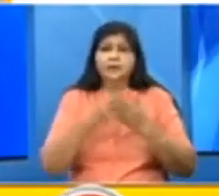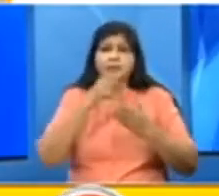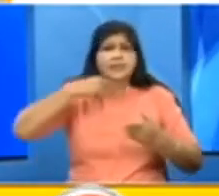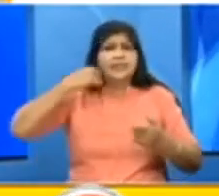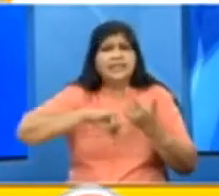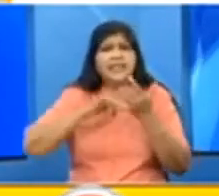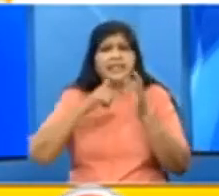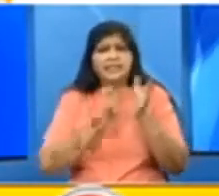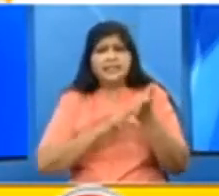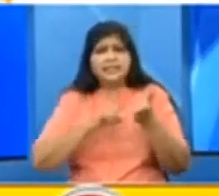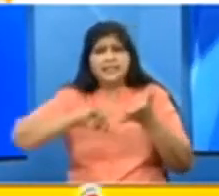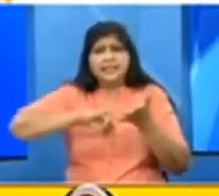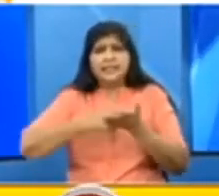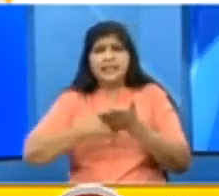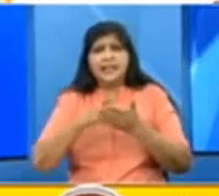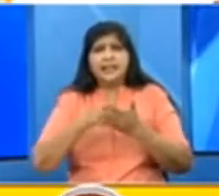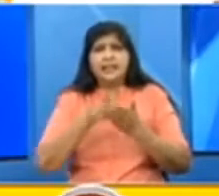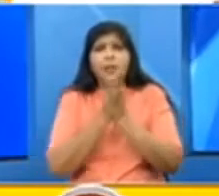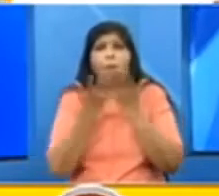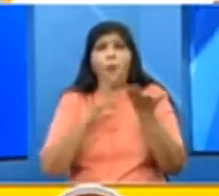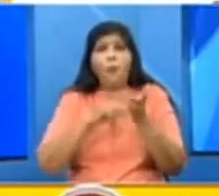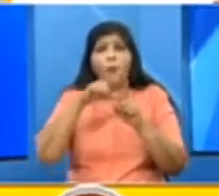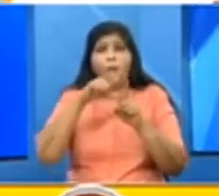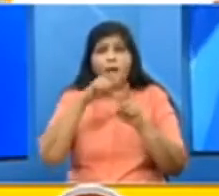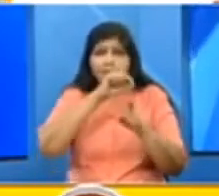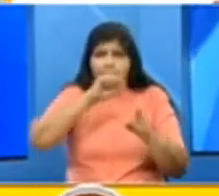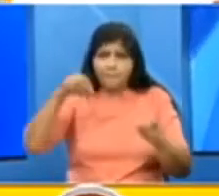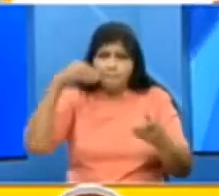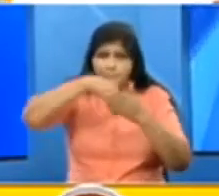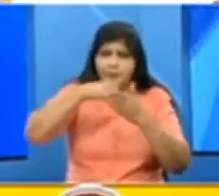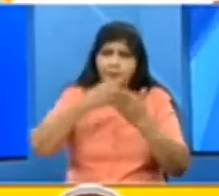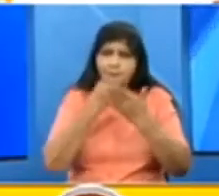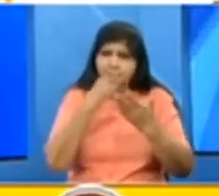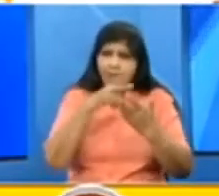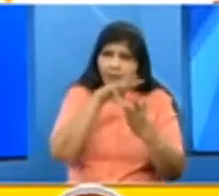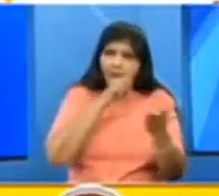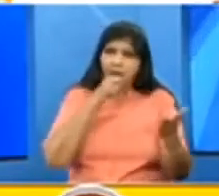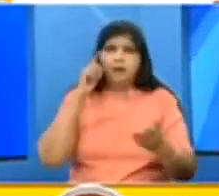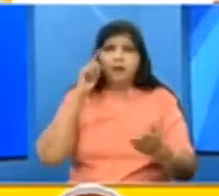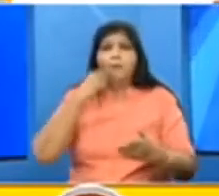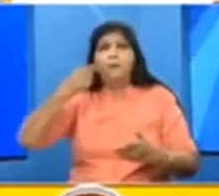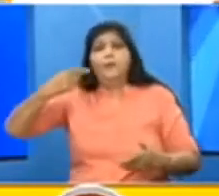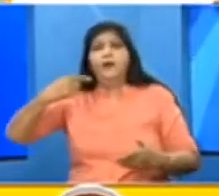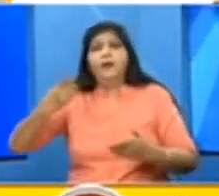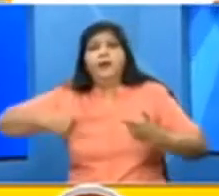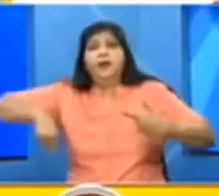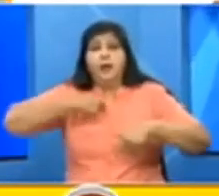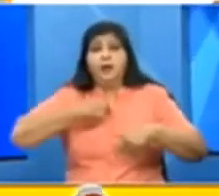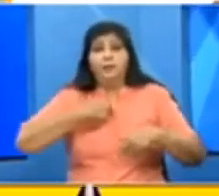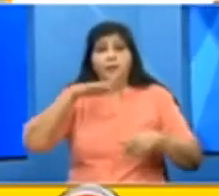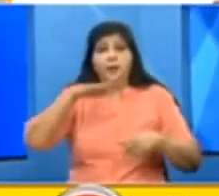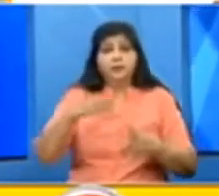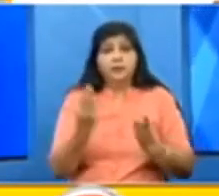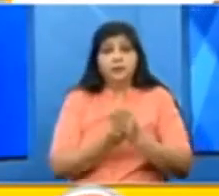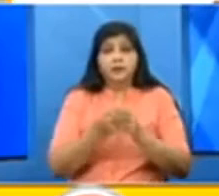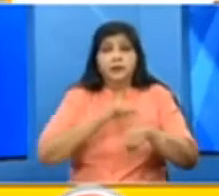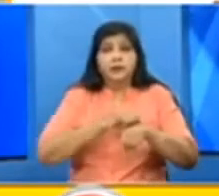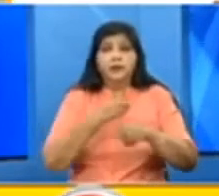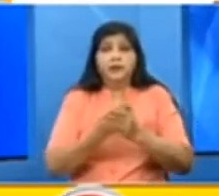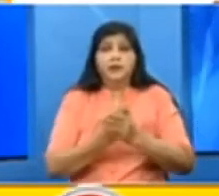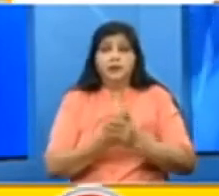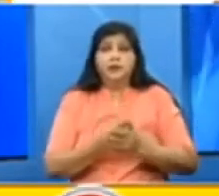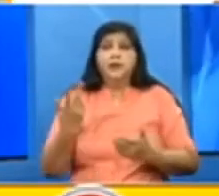चरिष्यामि तच्छकेयम तन्मे हृद्यताम इदमहम नुतात